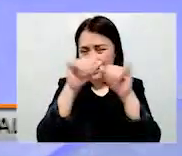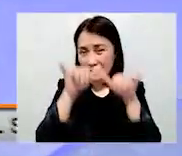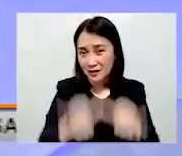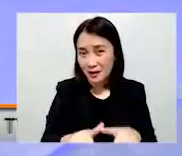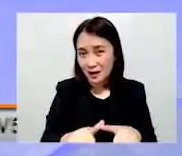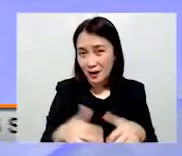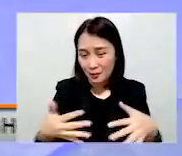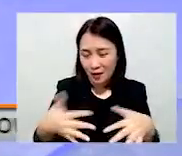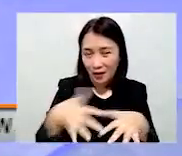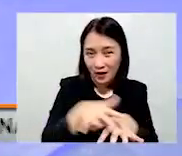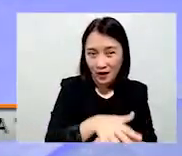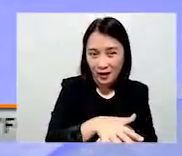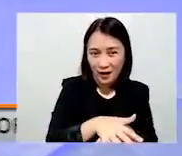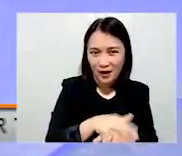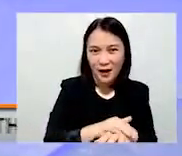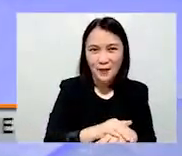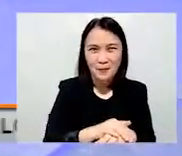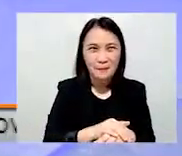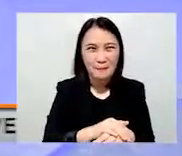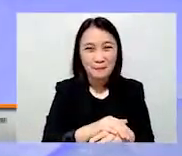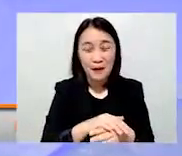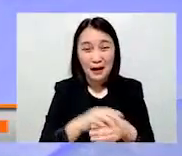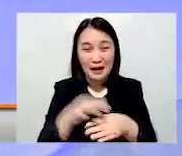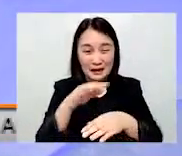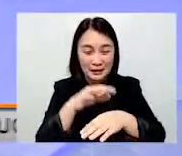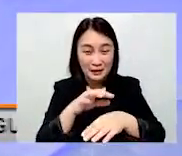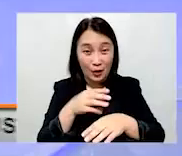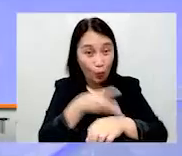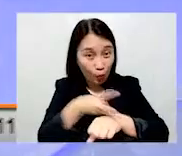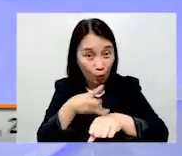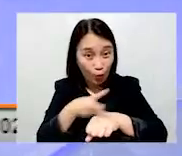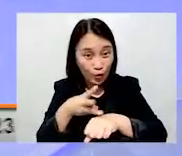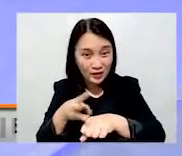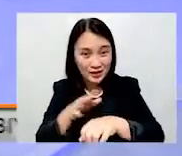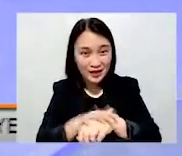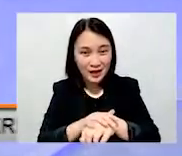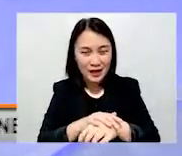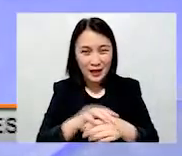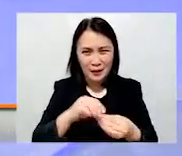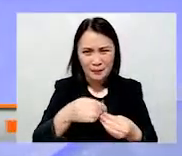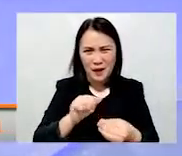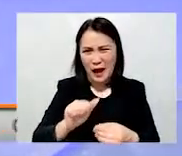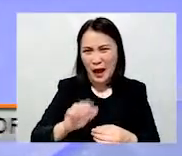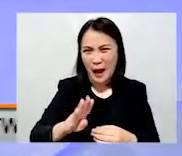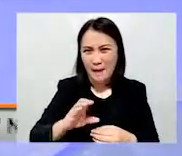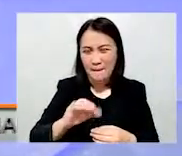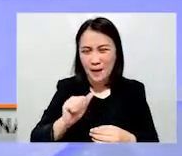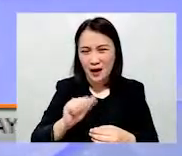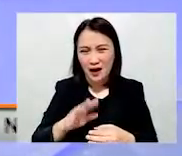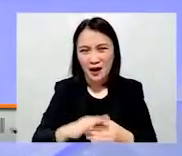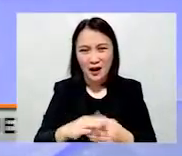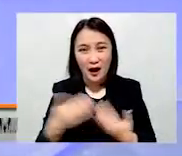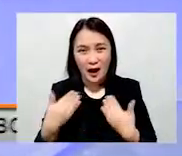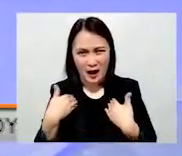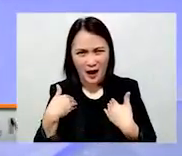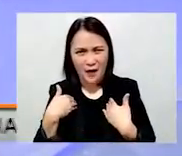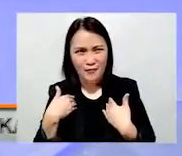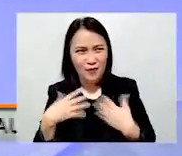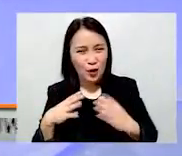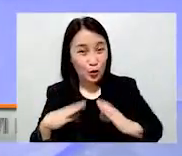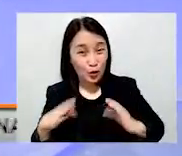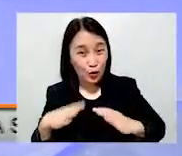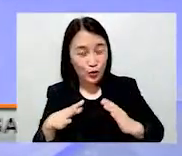ang bark o balat ng kahoy, ng mulberry, hemp o abaka at ilang pinong basahan na may tubig. Saka naman